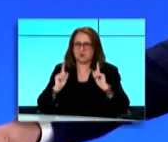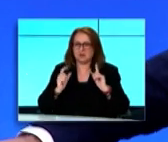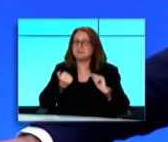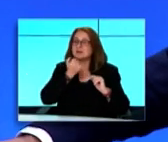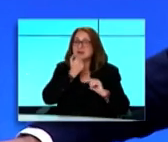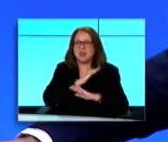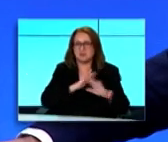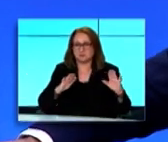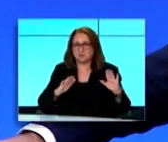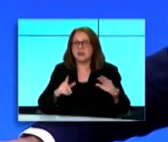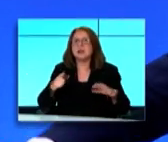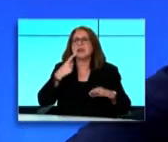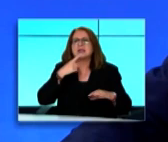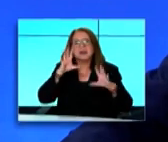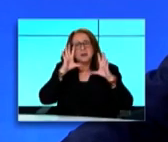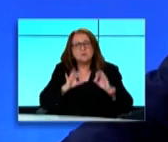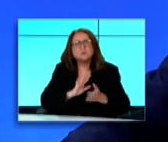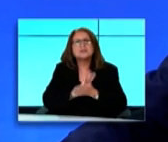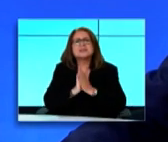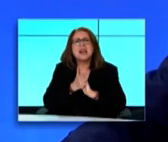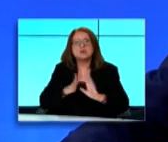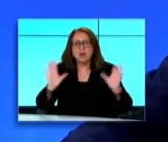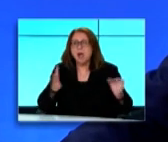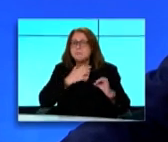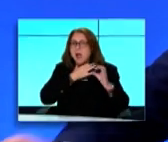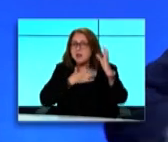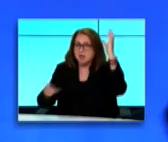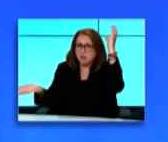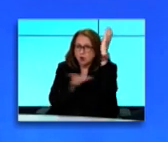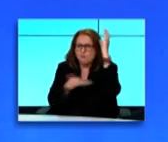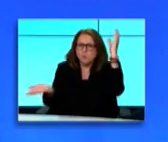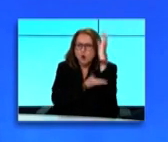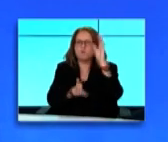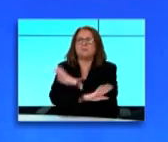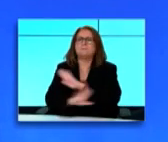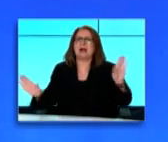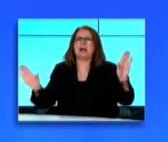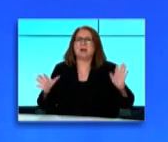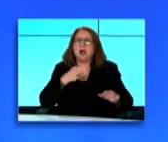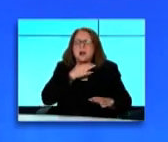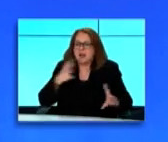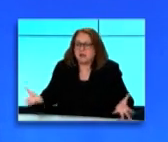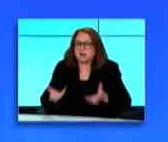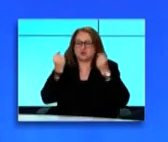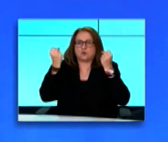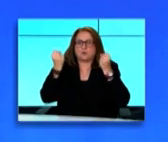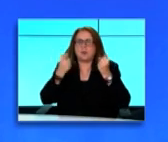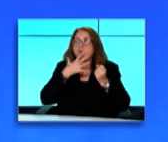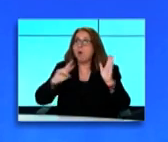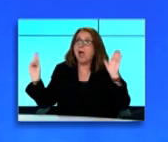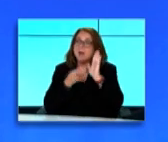πολλά περισσότερα, αυτό πρέπει πια να μπορεί να γίνεται με πιο απλούς τρόπους. Διότι όλοι νομίζω έχουν εμπειρίες από το τι